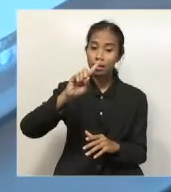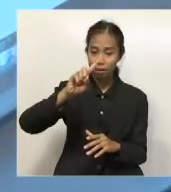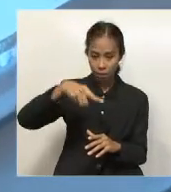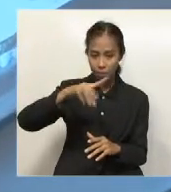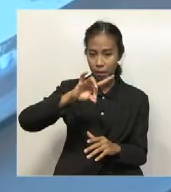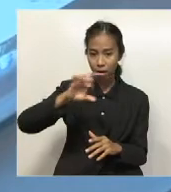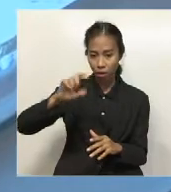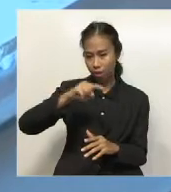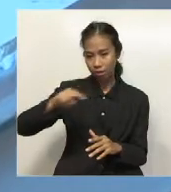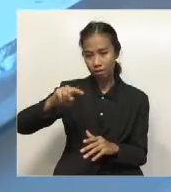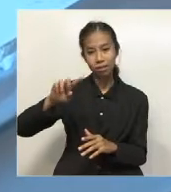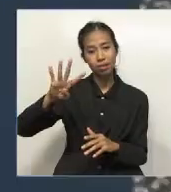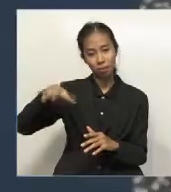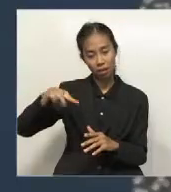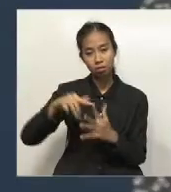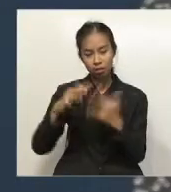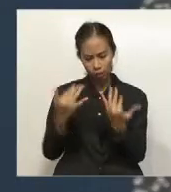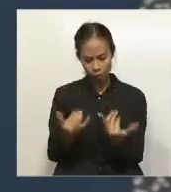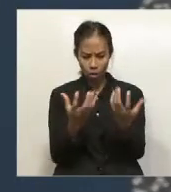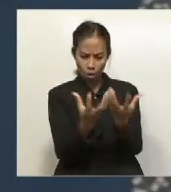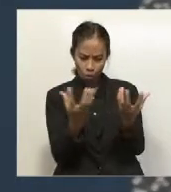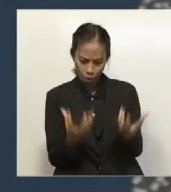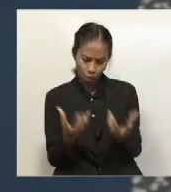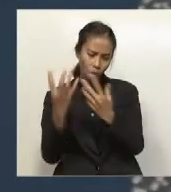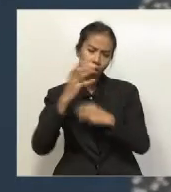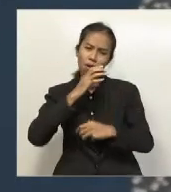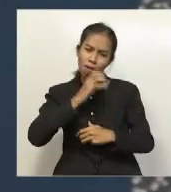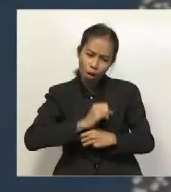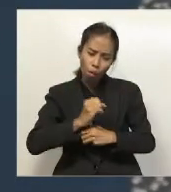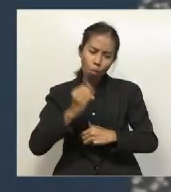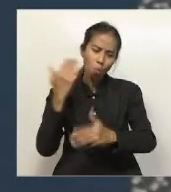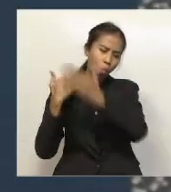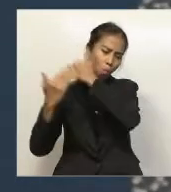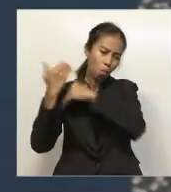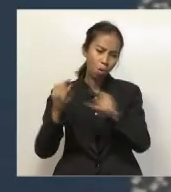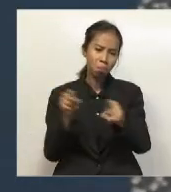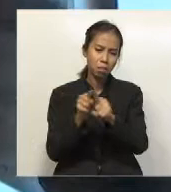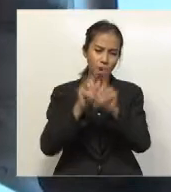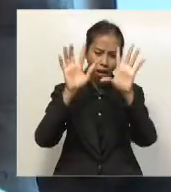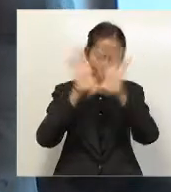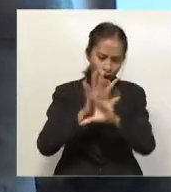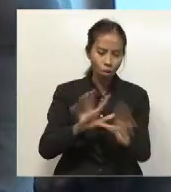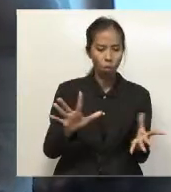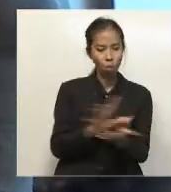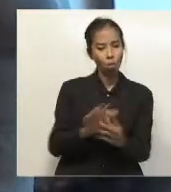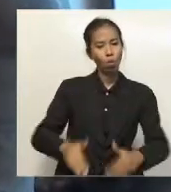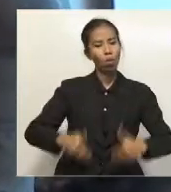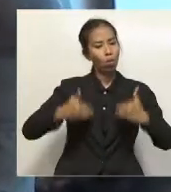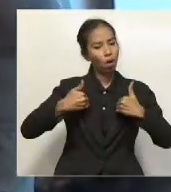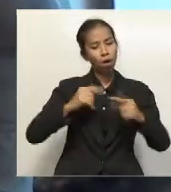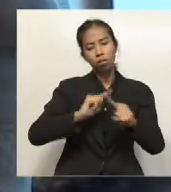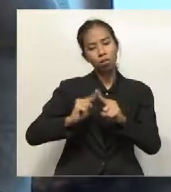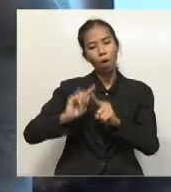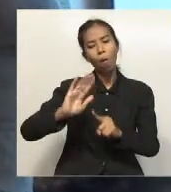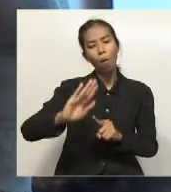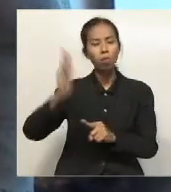ด้านกรมศิลปากรระบุถึงคุณค่าของโบราณวัตถุเหล่านี้นะคะว่าบอกเล่าเรื่องราววิถีชีวิตประเพณีพิธีกรรม